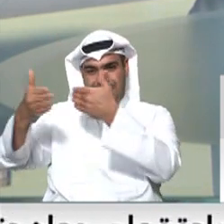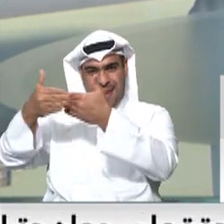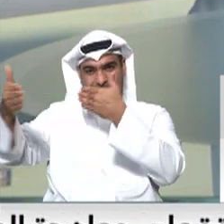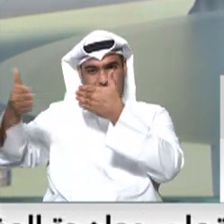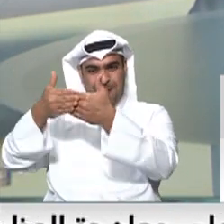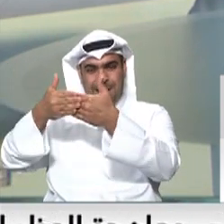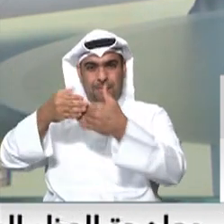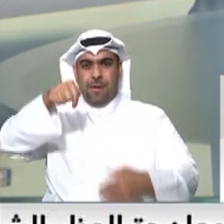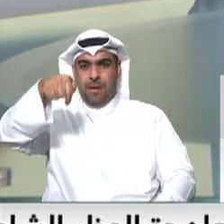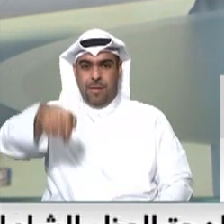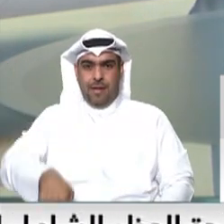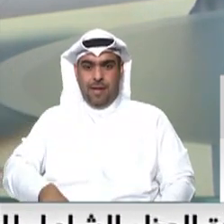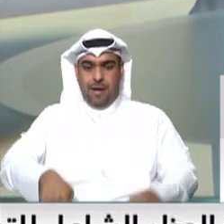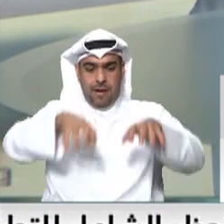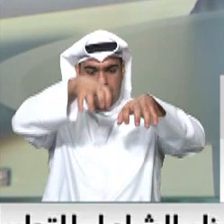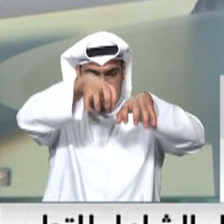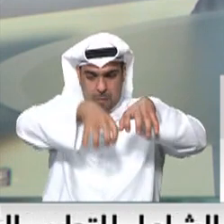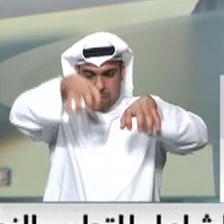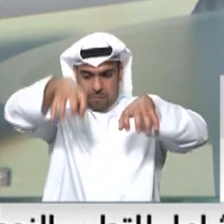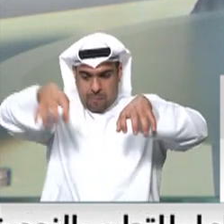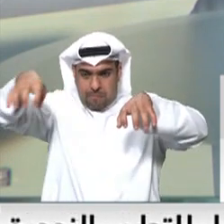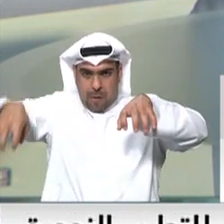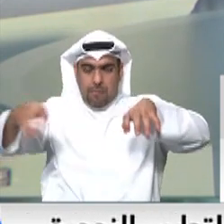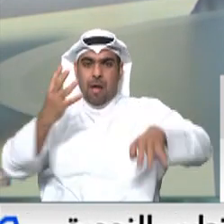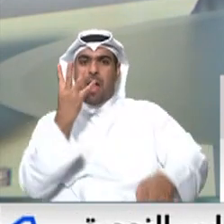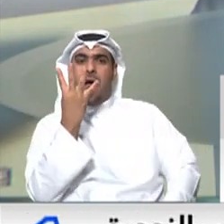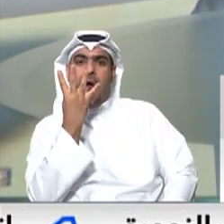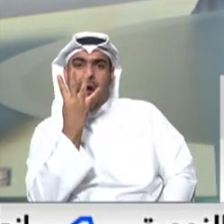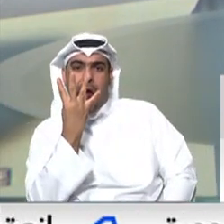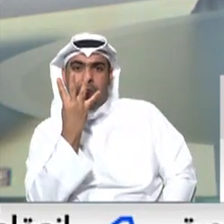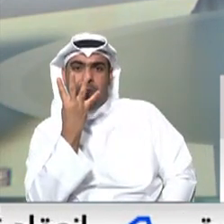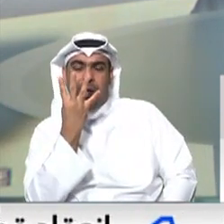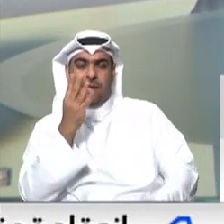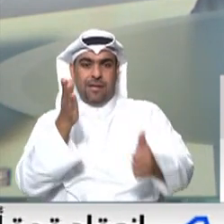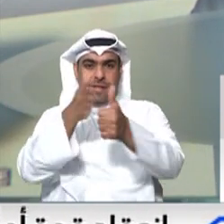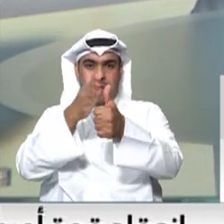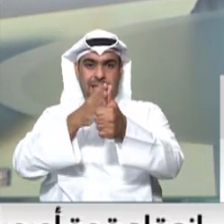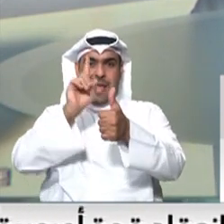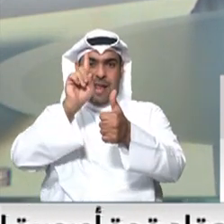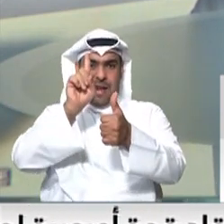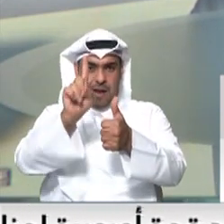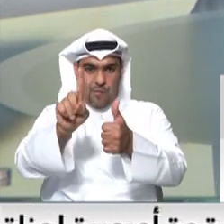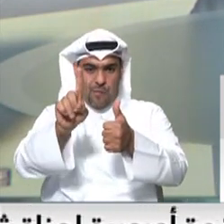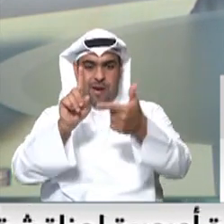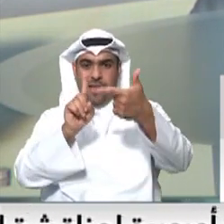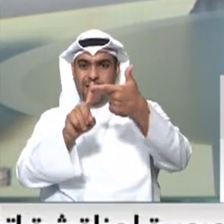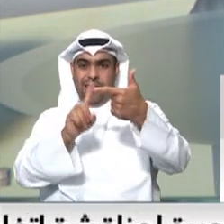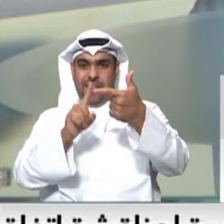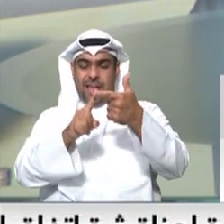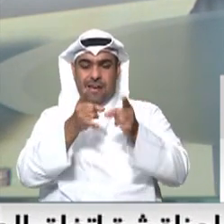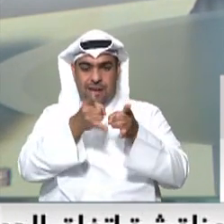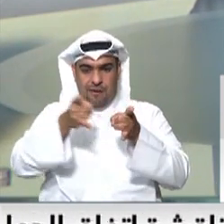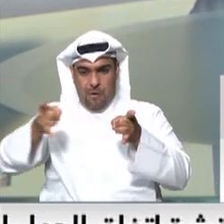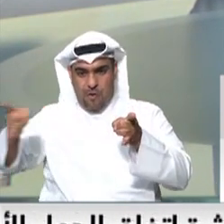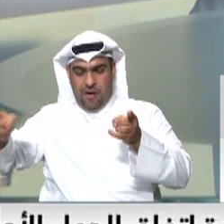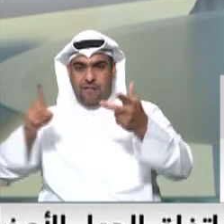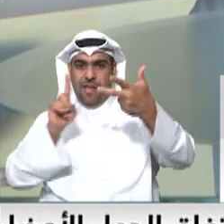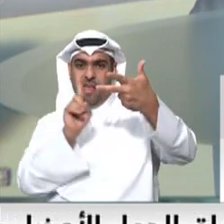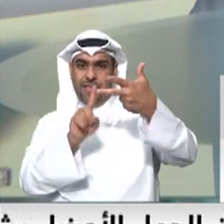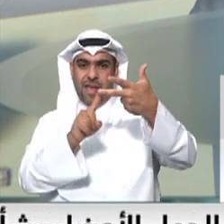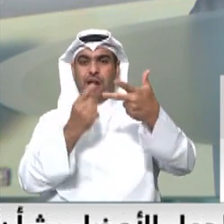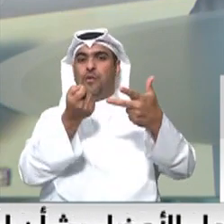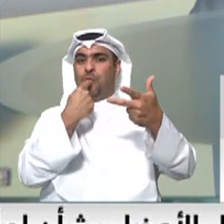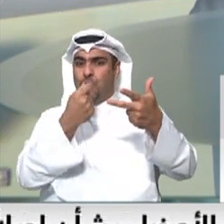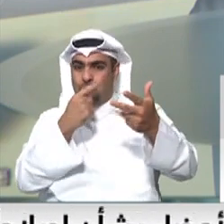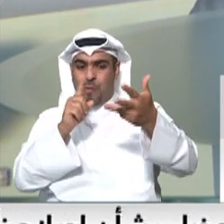4 أجزاء: المبنى الرئيسي للمستشفى ومباني العيادات الخارجية ومواقف السيارات والخدمات المركزية، كما